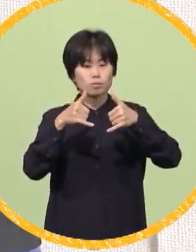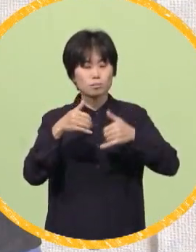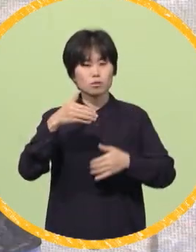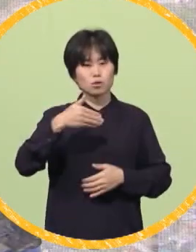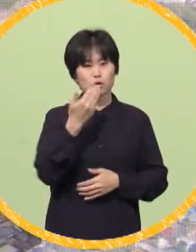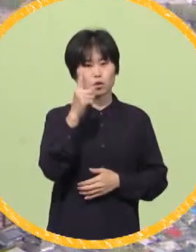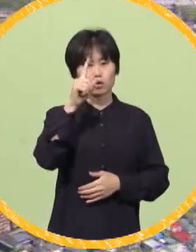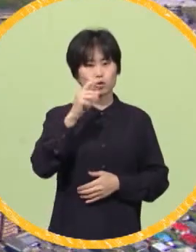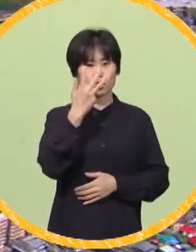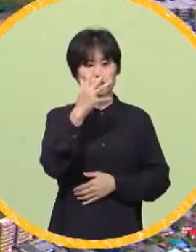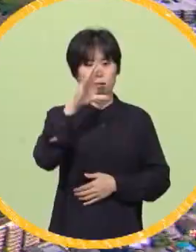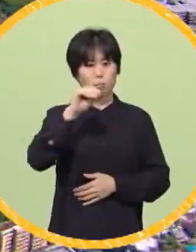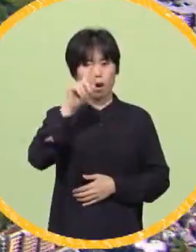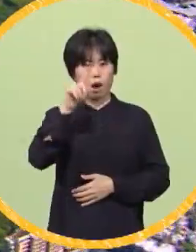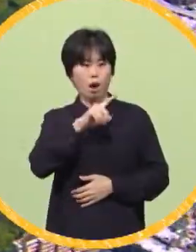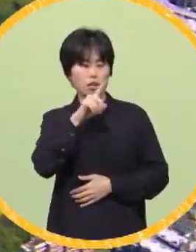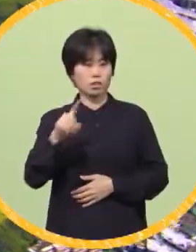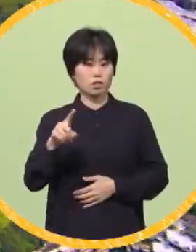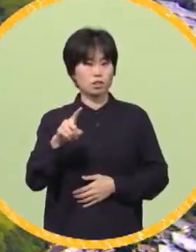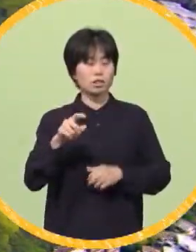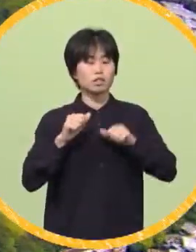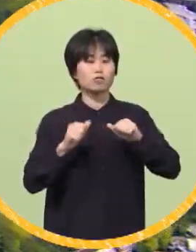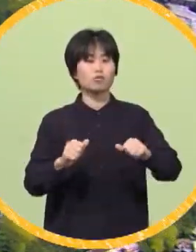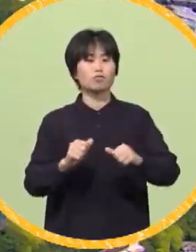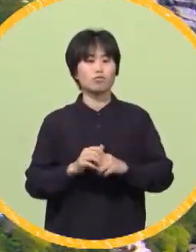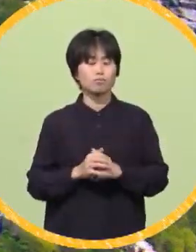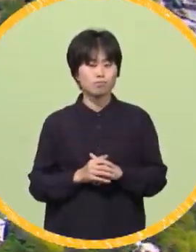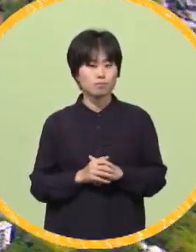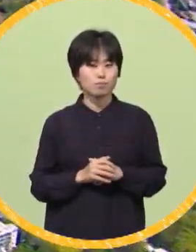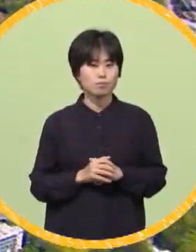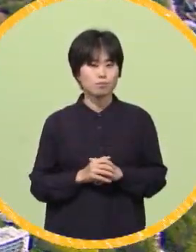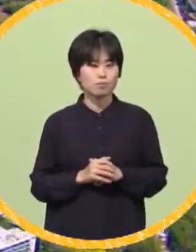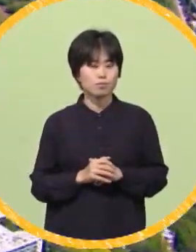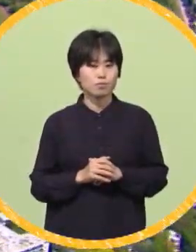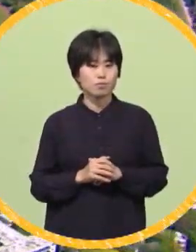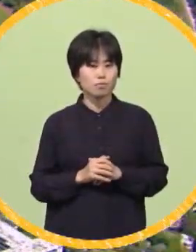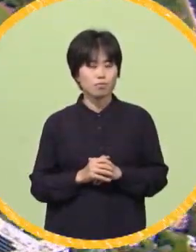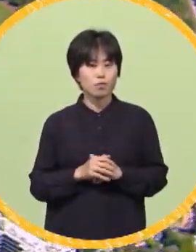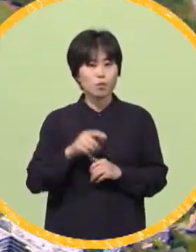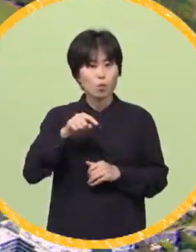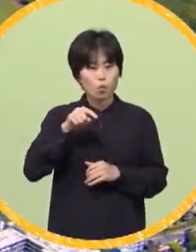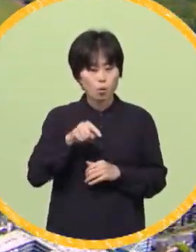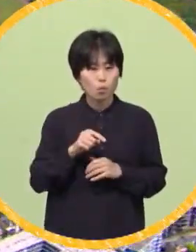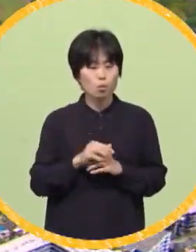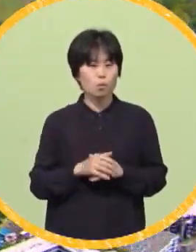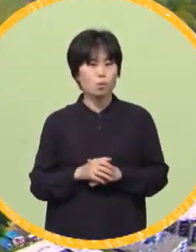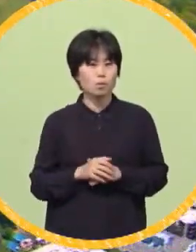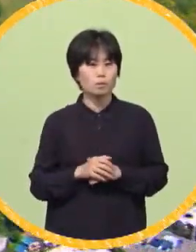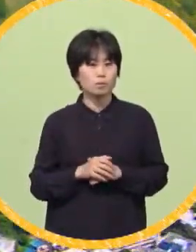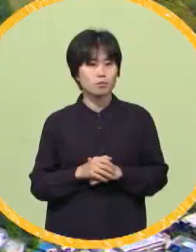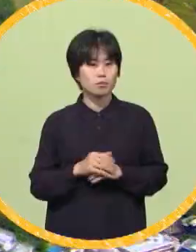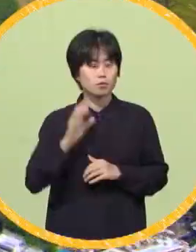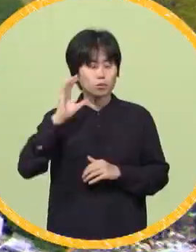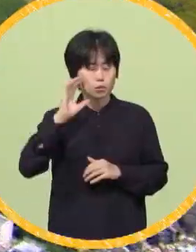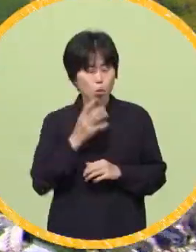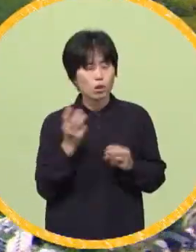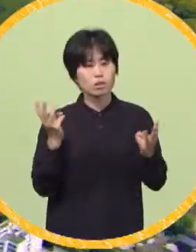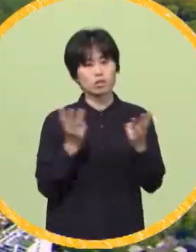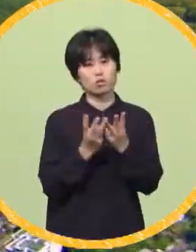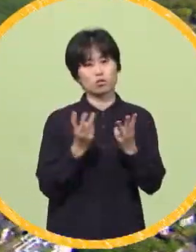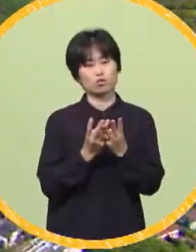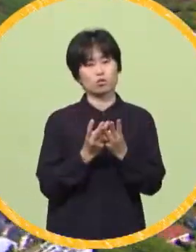でおそらく918万人約ぐらいですよね、うんうん、これってすごい単位なんです